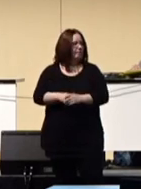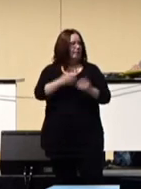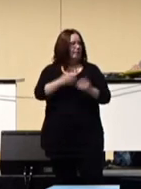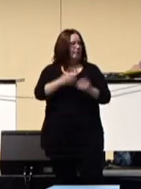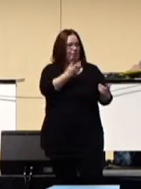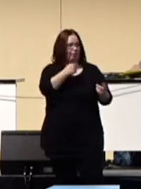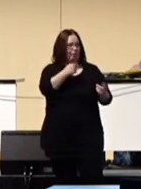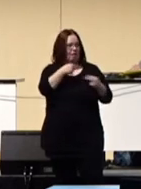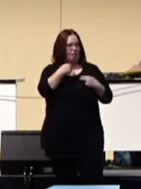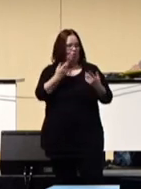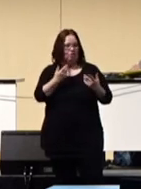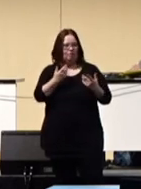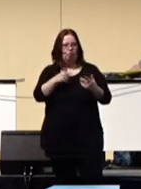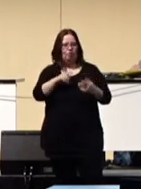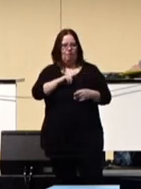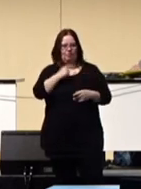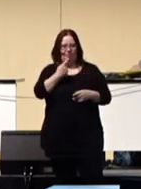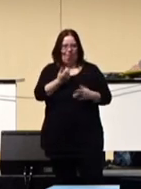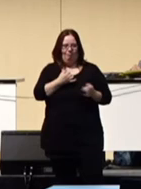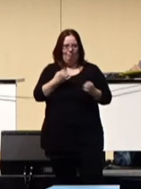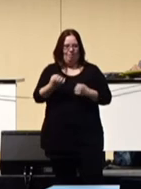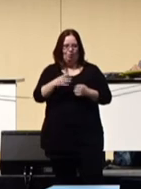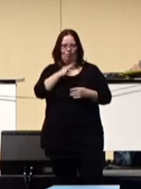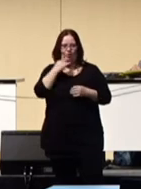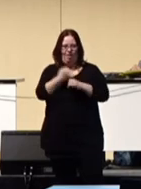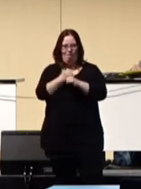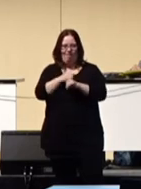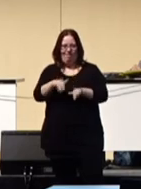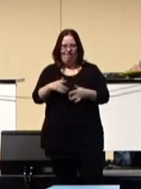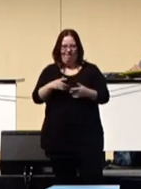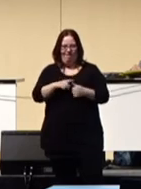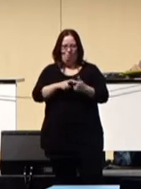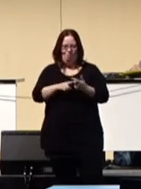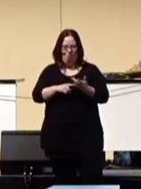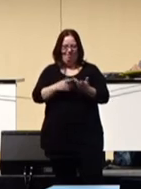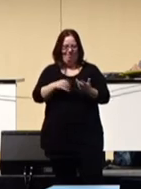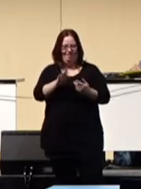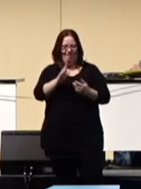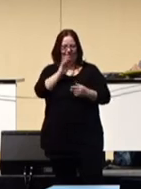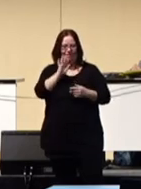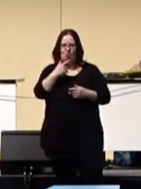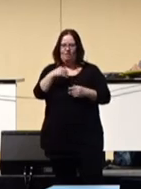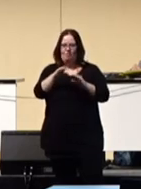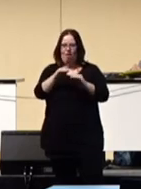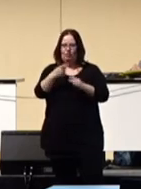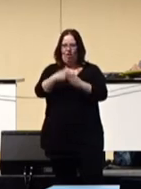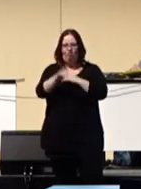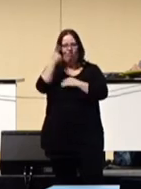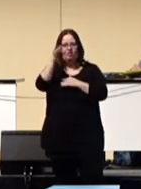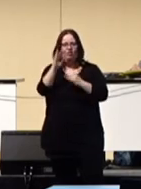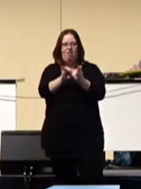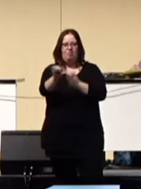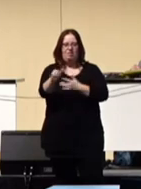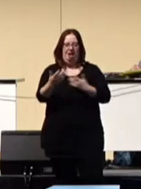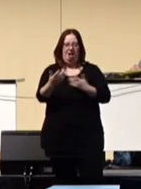Ihnen für die Antwort. Ich nehme mit, es gibt ja viel zu tun. Sie kaufen Microsoft und wissen nicht, was Sie dafür